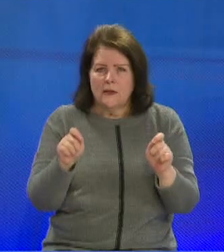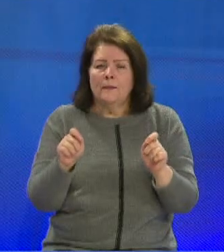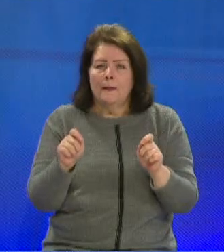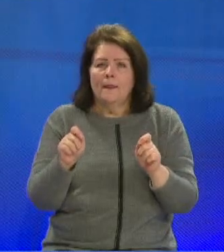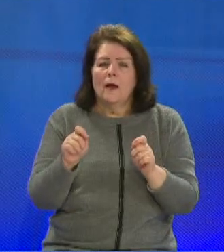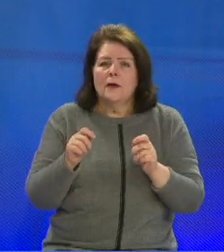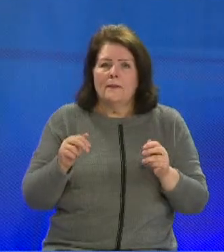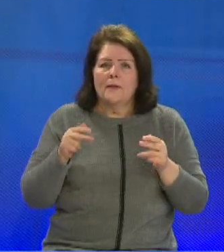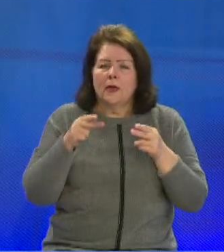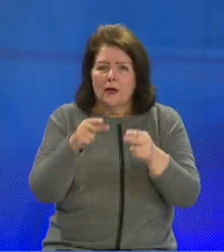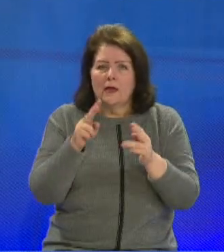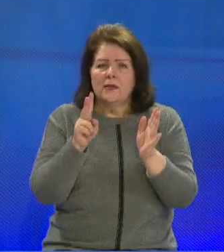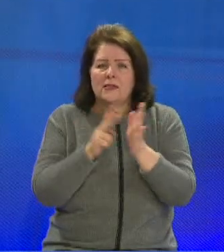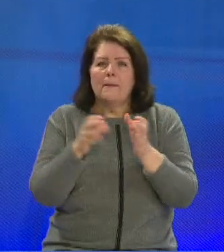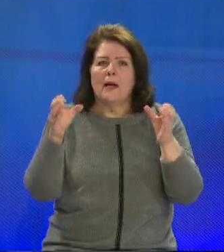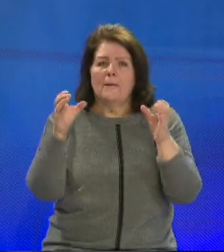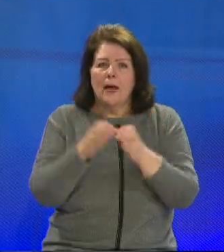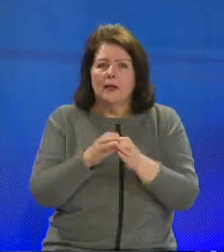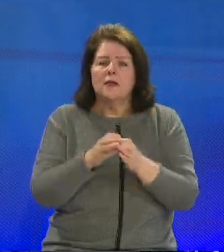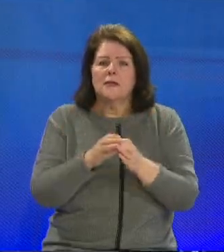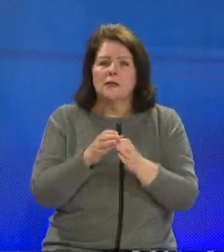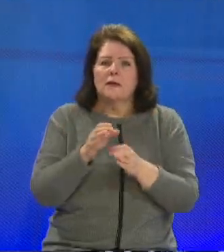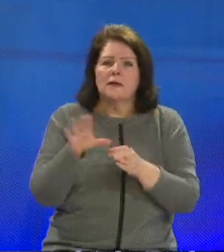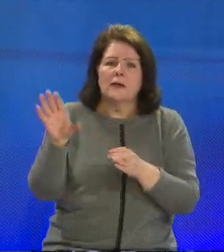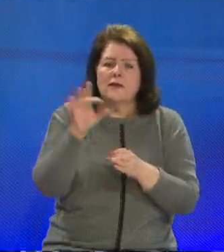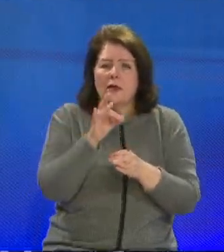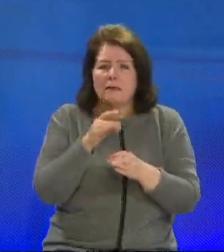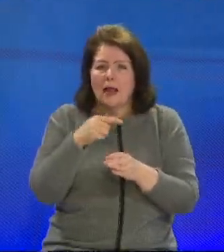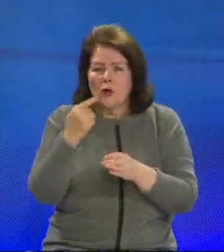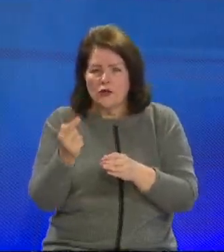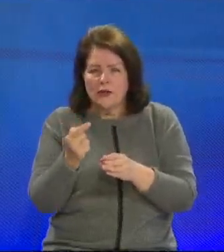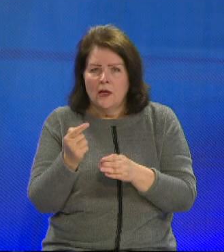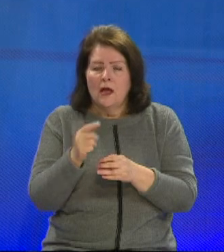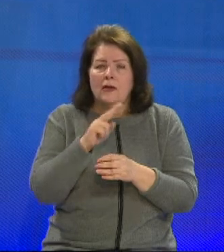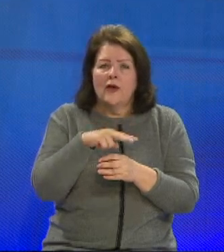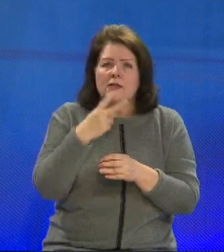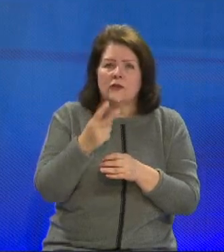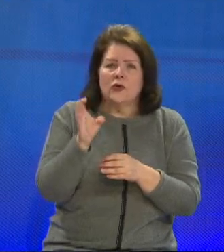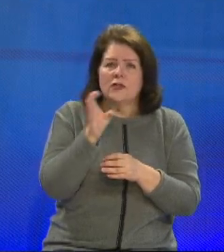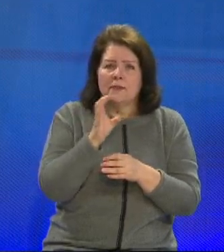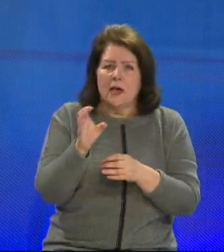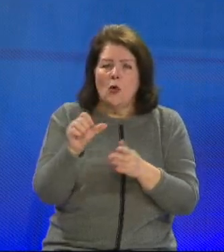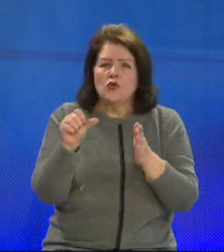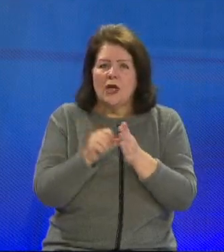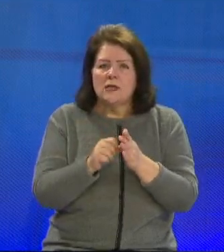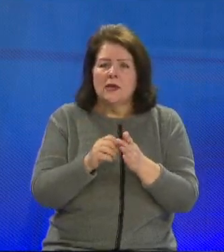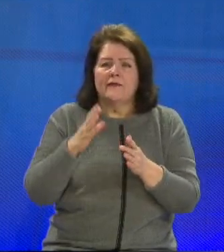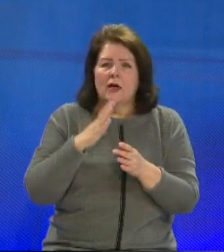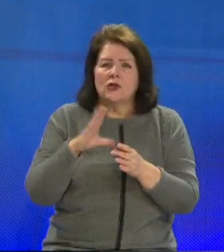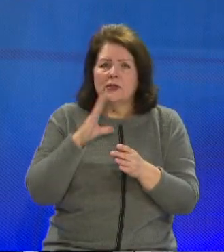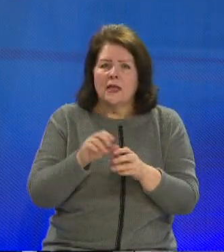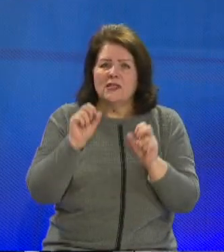центров съехались 7 команд из регионов Беларуси и Минска. 22-го вересня и худельников будут шакать